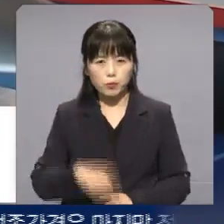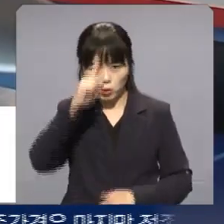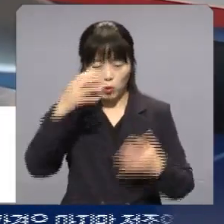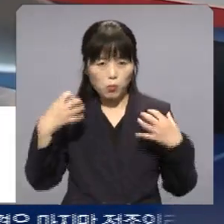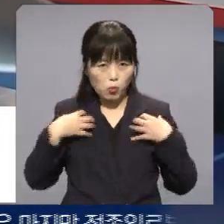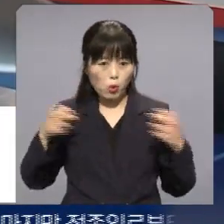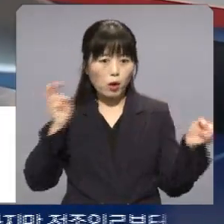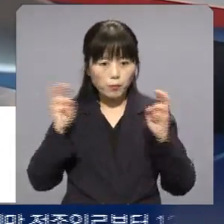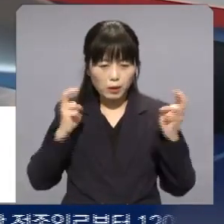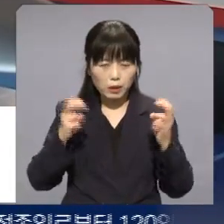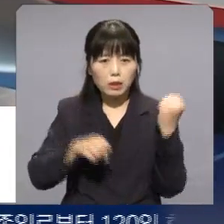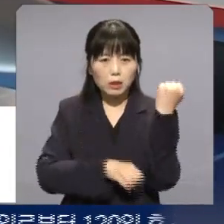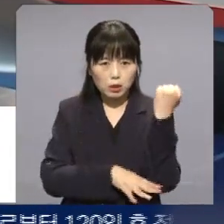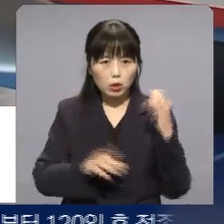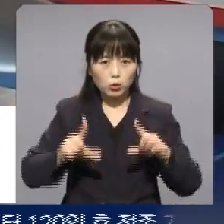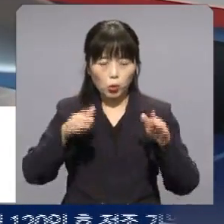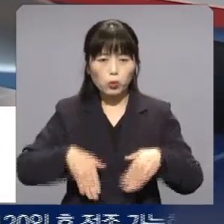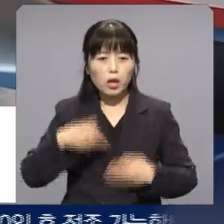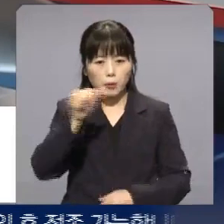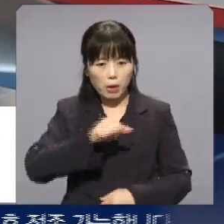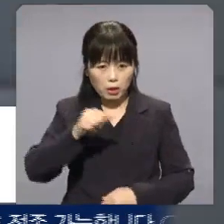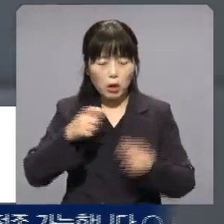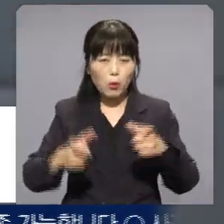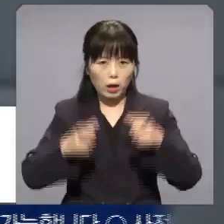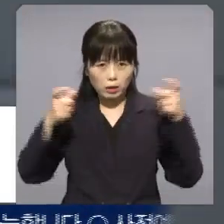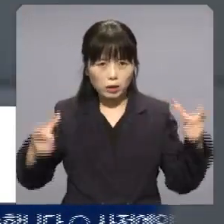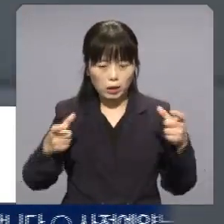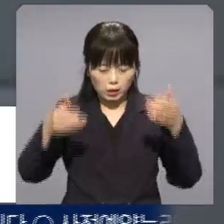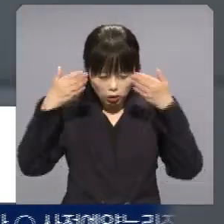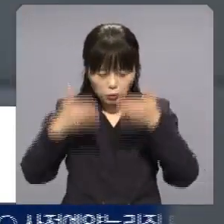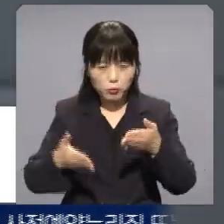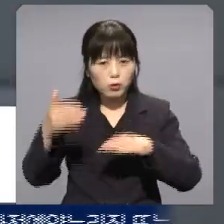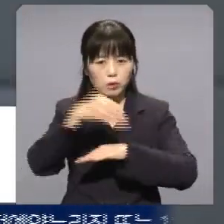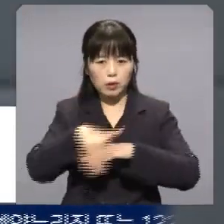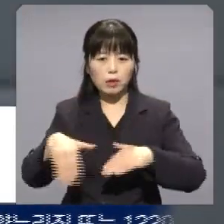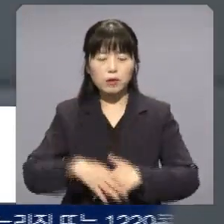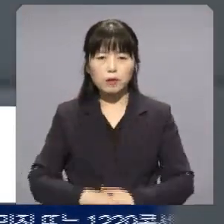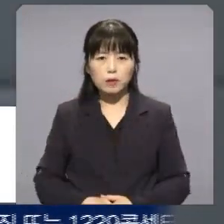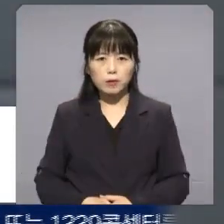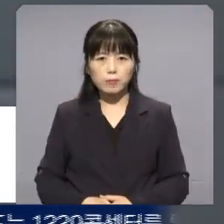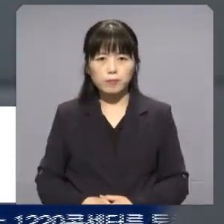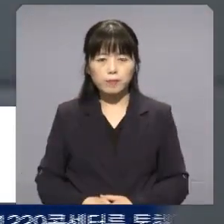정부와 업계는 기존 동남아 시장 확대에 최대한 집중하기로 했습니다.